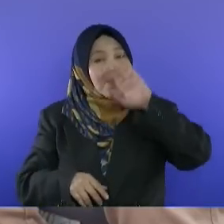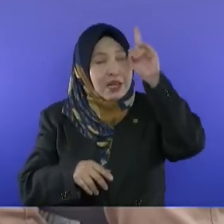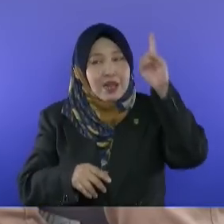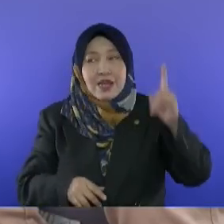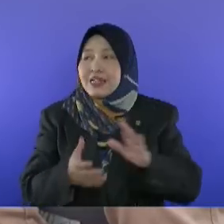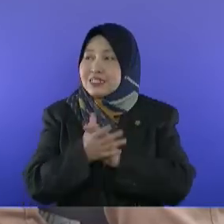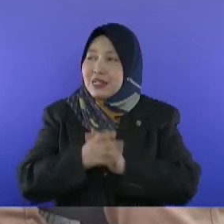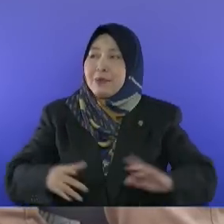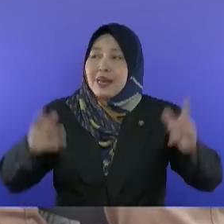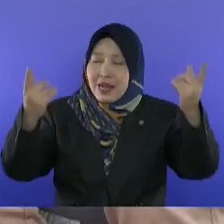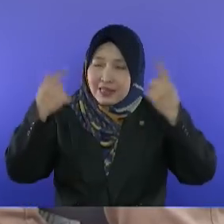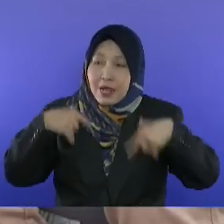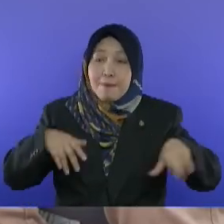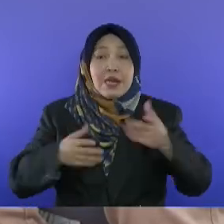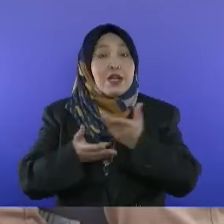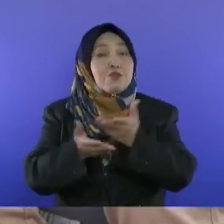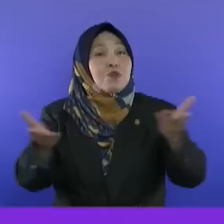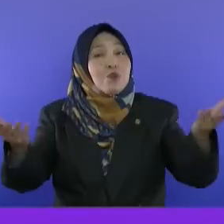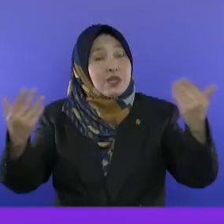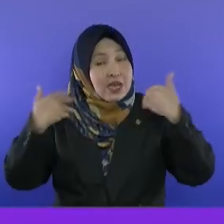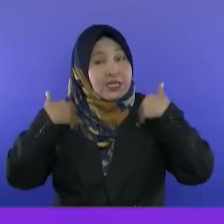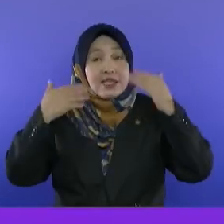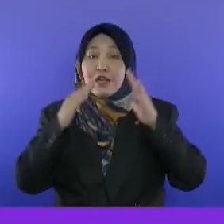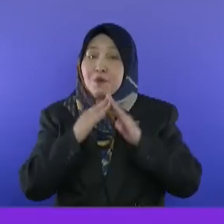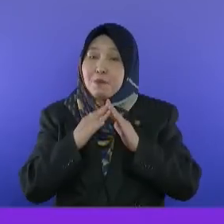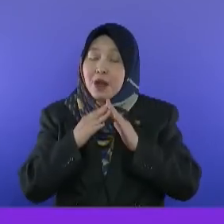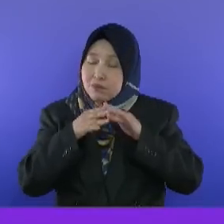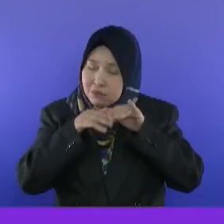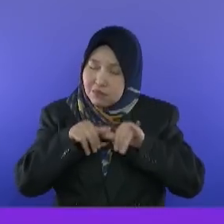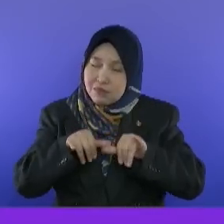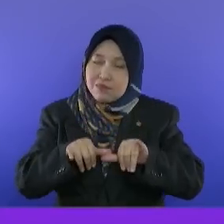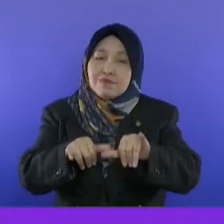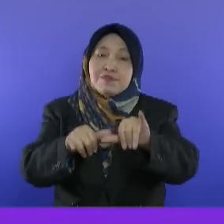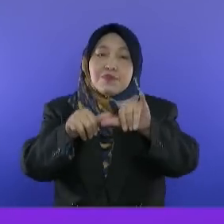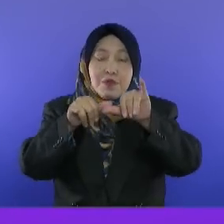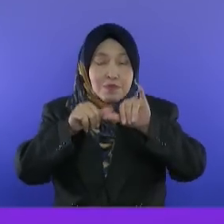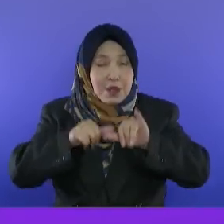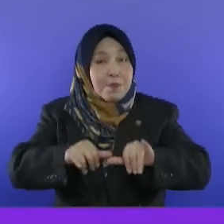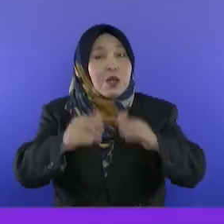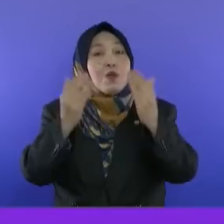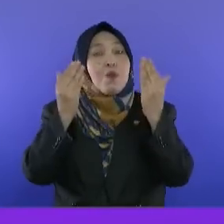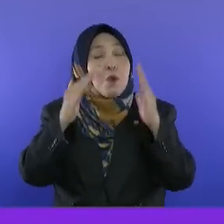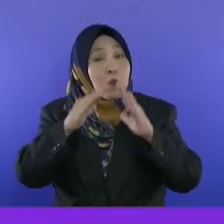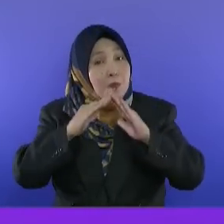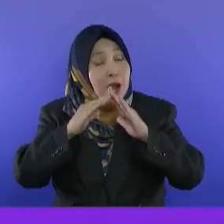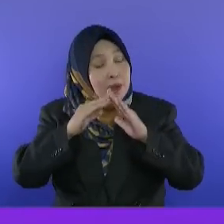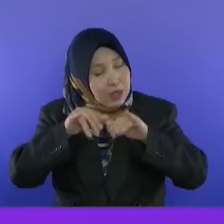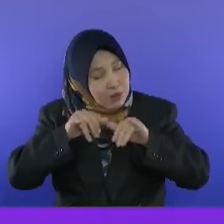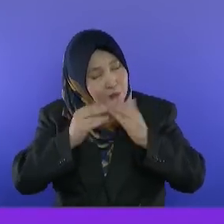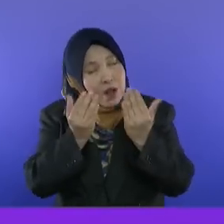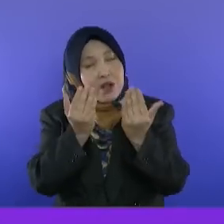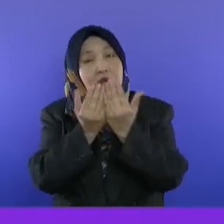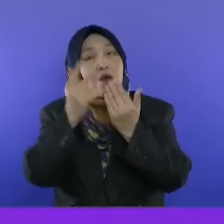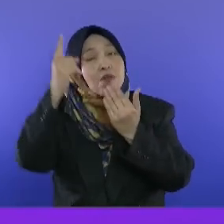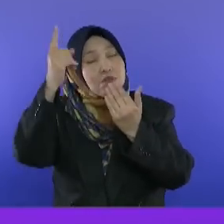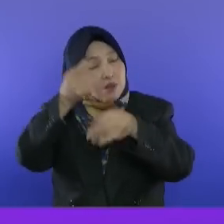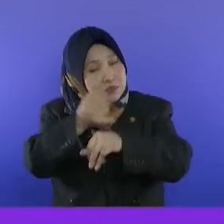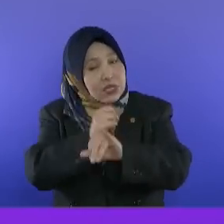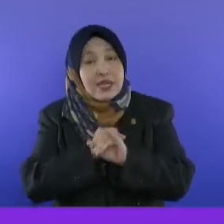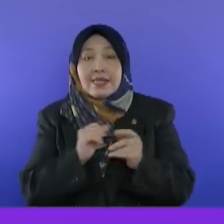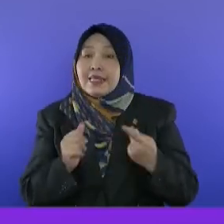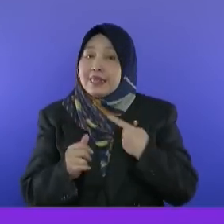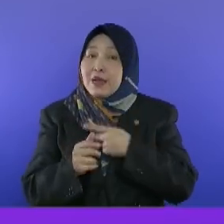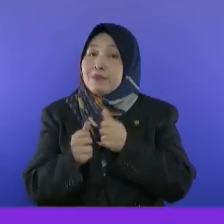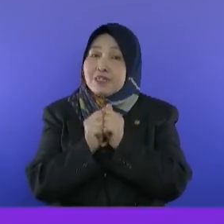dan juga pada contohnya yang berada di rumah ya terus kita Istiqomah mendoakan agar Allah izinkan kita bersama